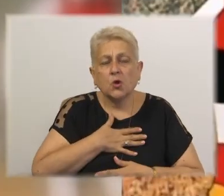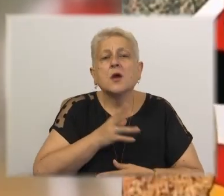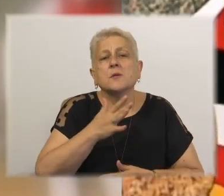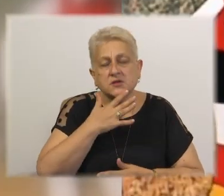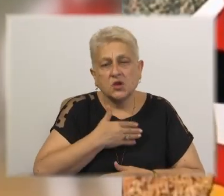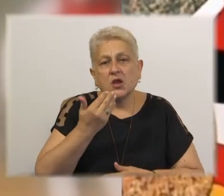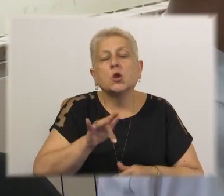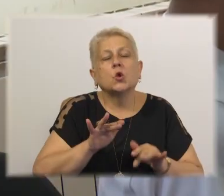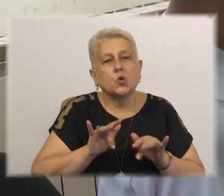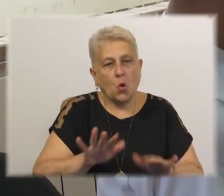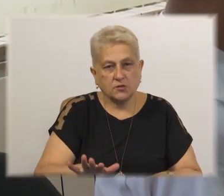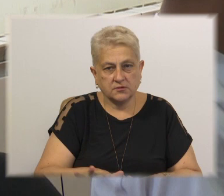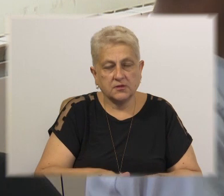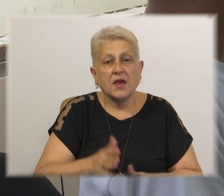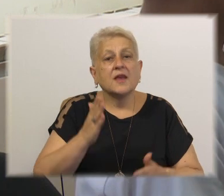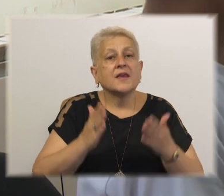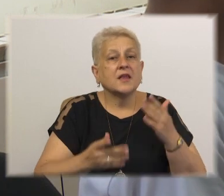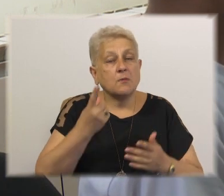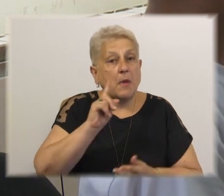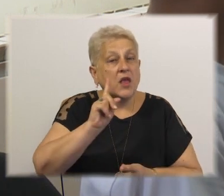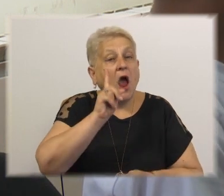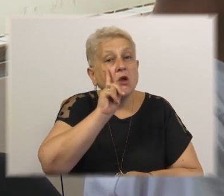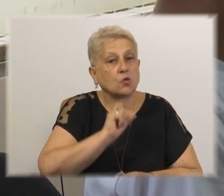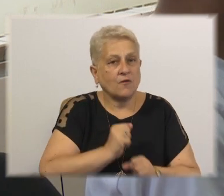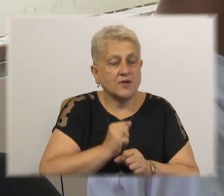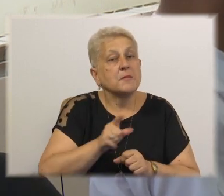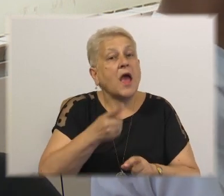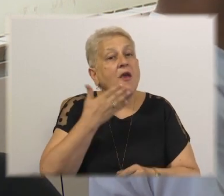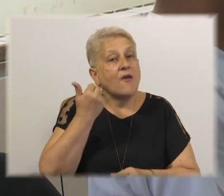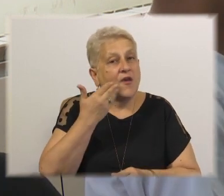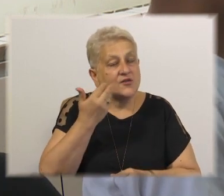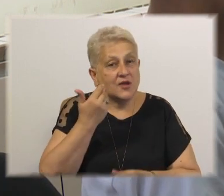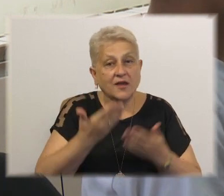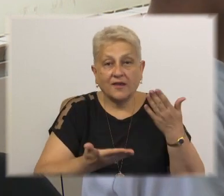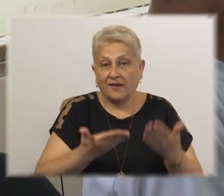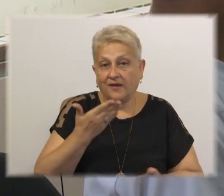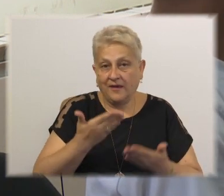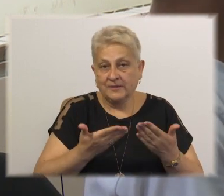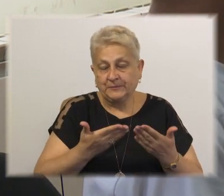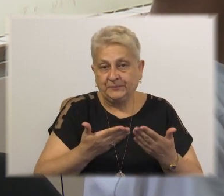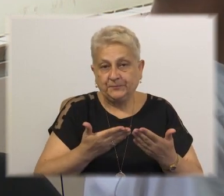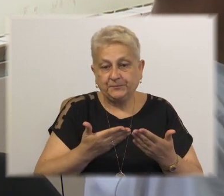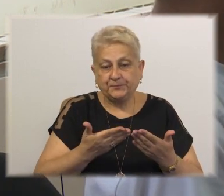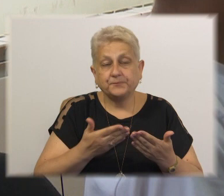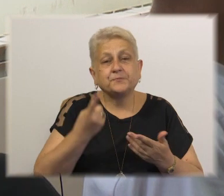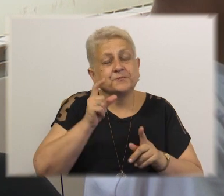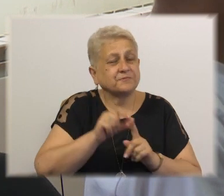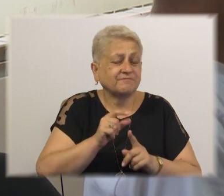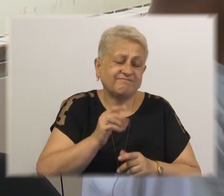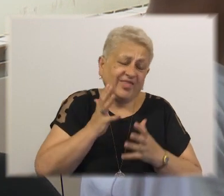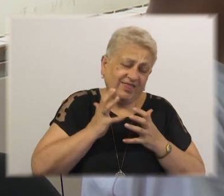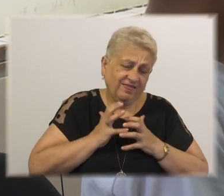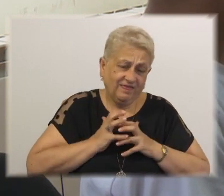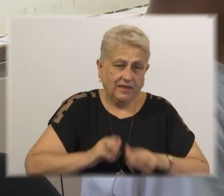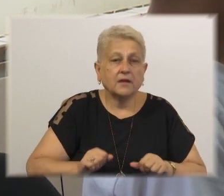սիրում է իր գործը։ Եթե մի բանը հաճույքով ես անում, ապա դա հեշտ է։ Եթե մի բանը չես ուզում